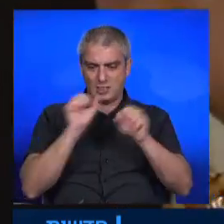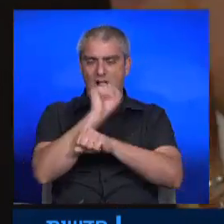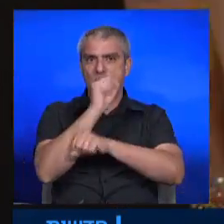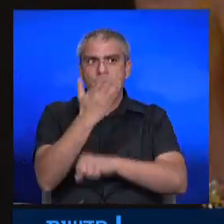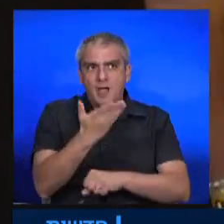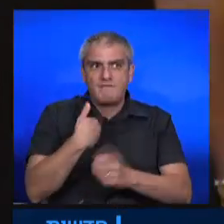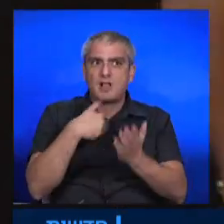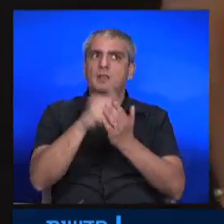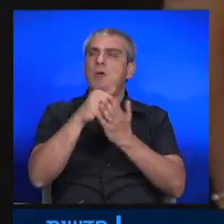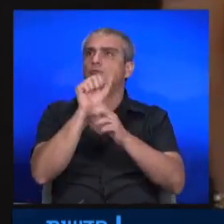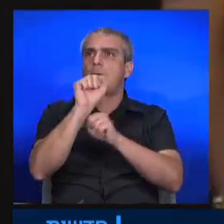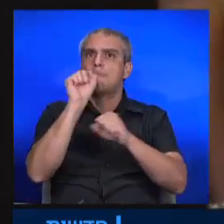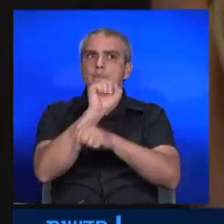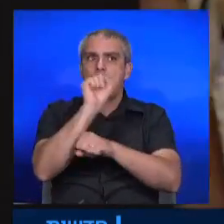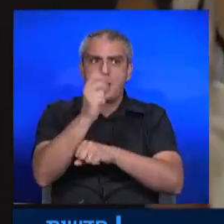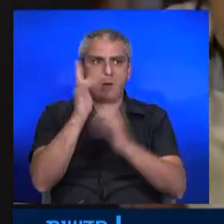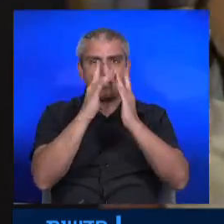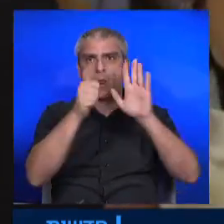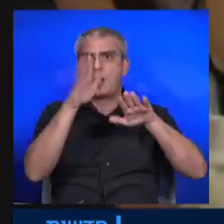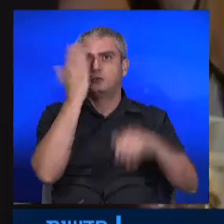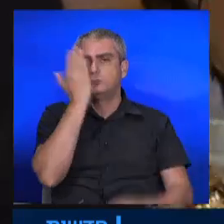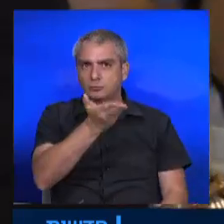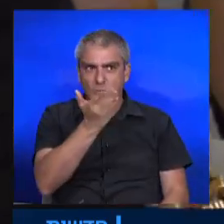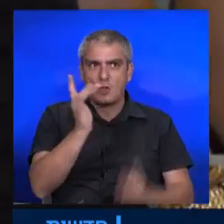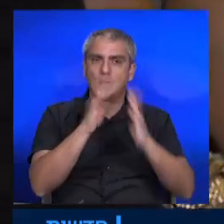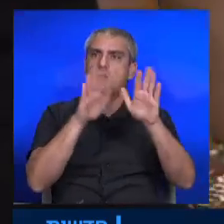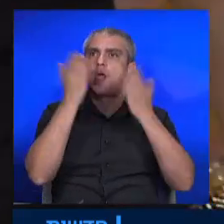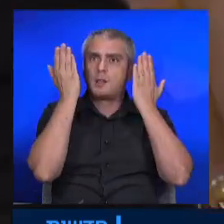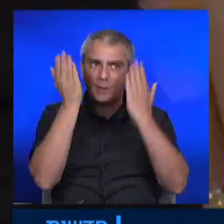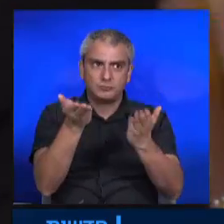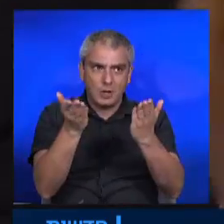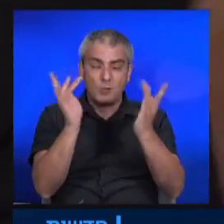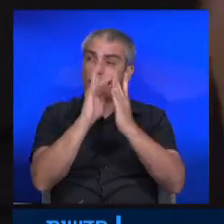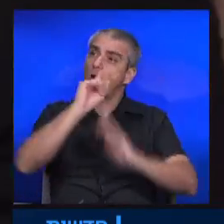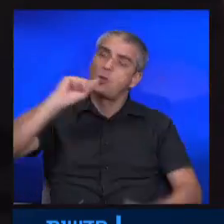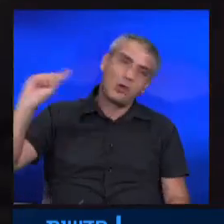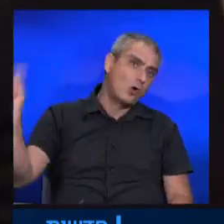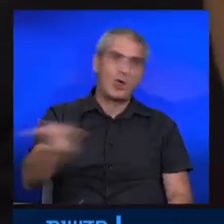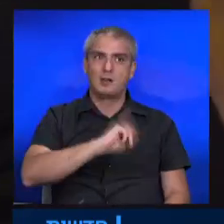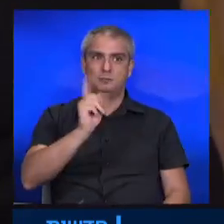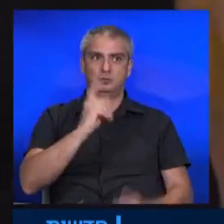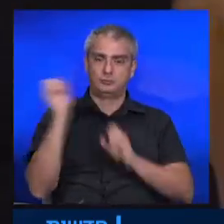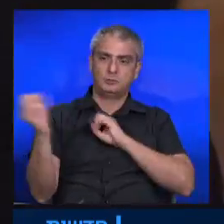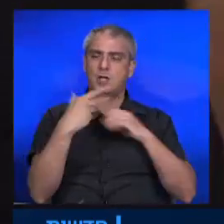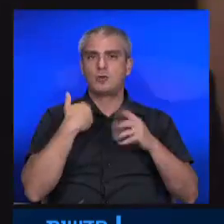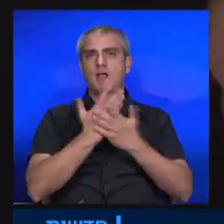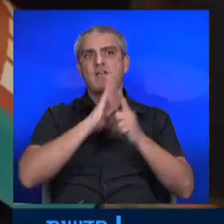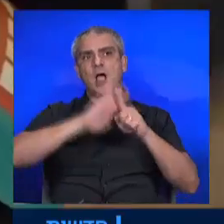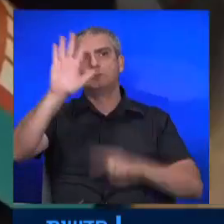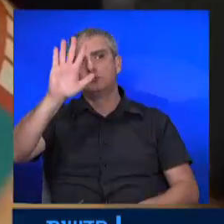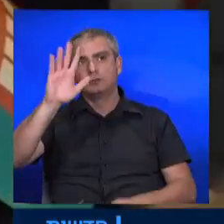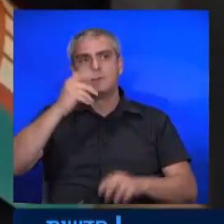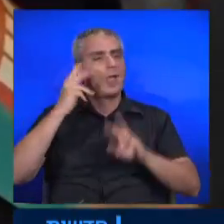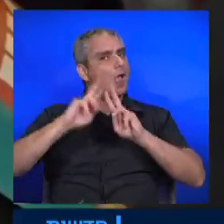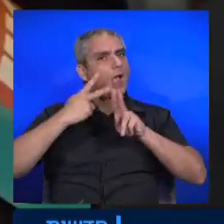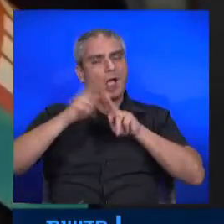המחאה מול ראש הממשלה, מול הממשלה, מול כל מי שהזניח אותנו 5 חודשים, מתעסקים אך ורק בעניינים שלהם.